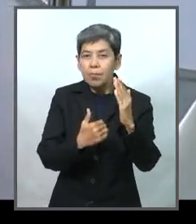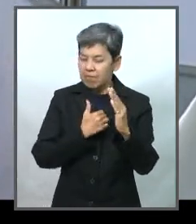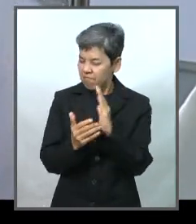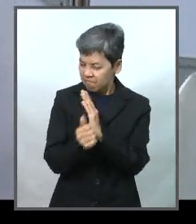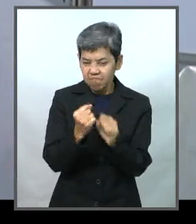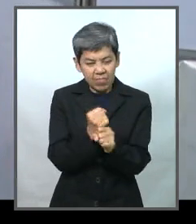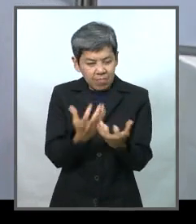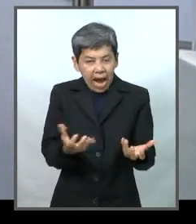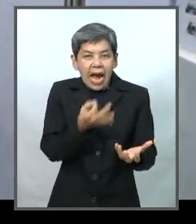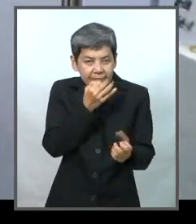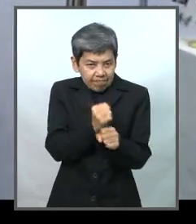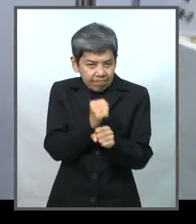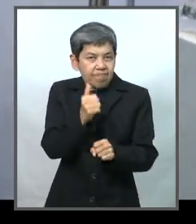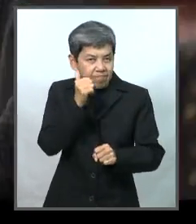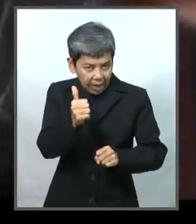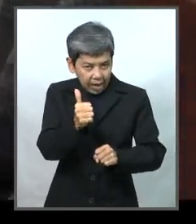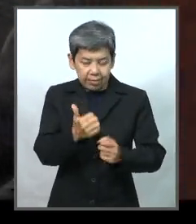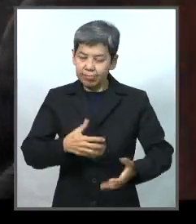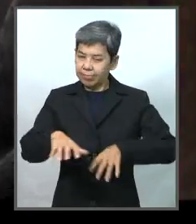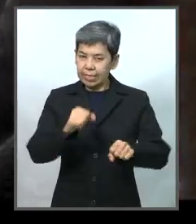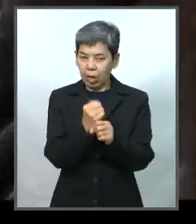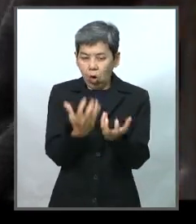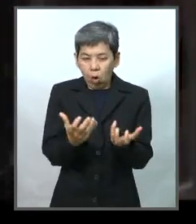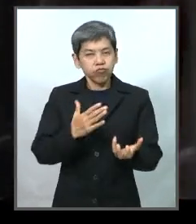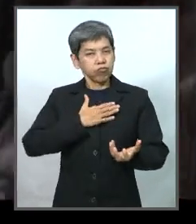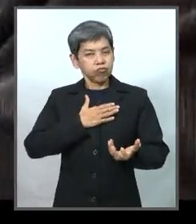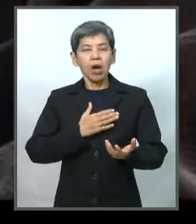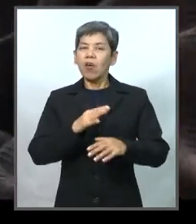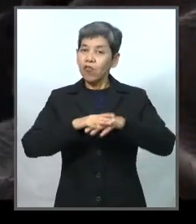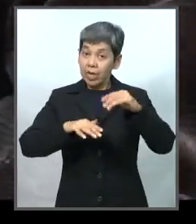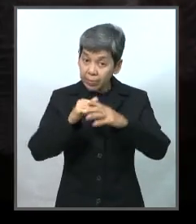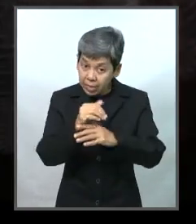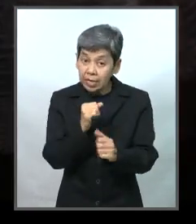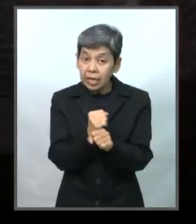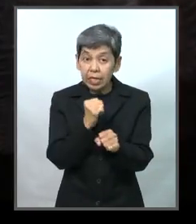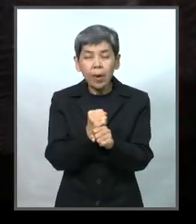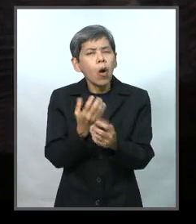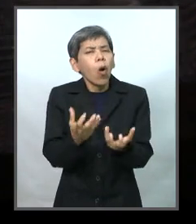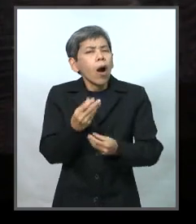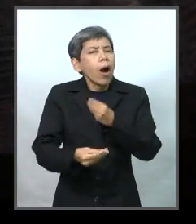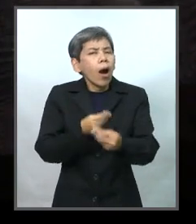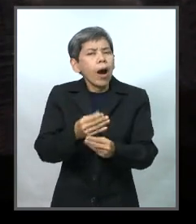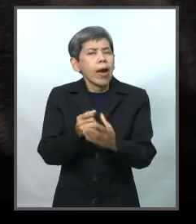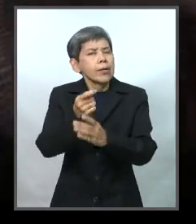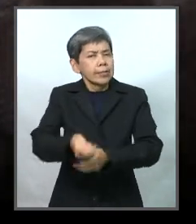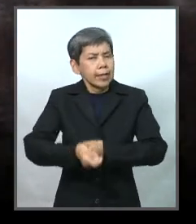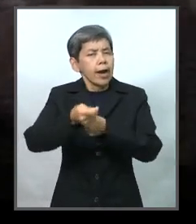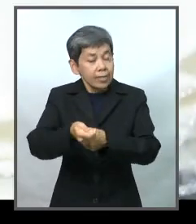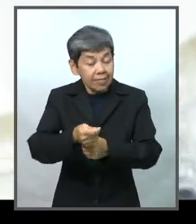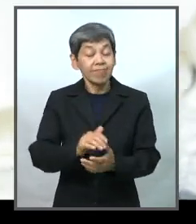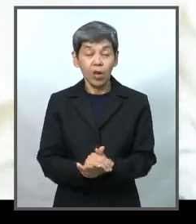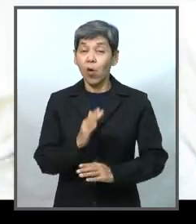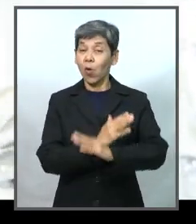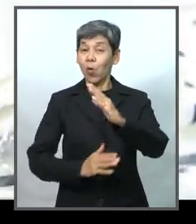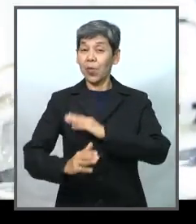ที่มีความสามารถมีศักยภาพในการจัดทำผลิตภัณฑ์งานฝีมือหรือผลิตภัณฑ์สินค้าด้านการเกษตรต